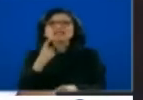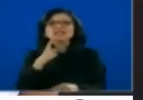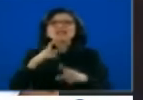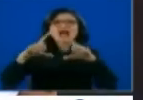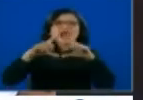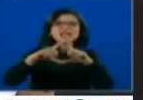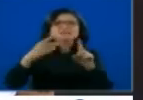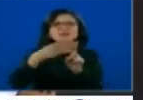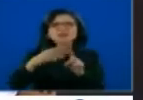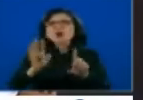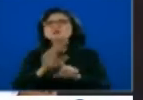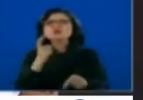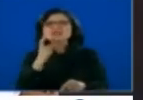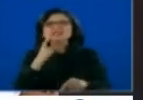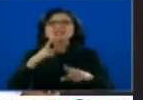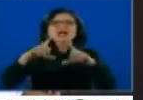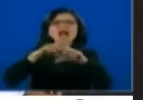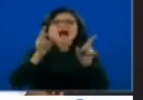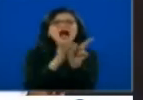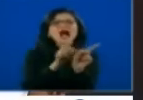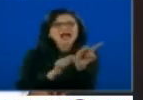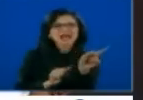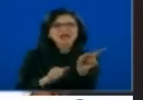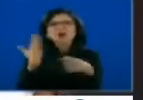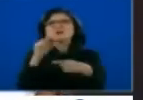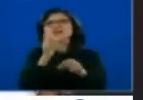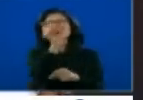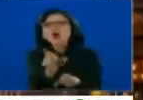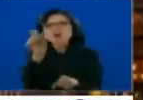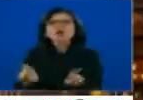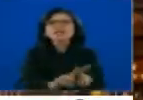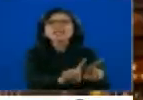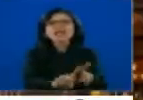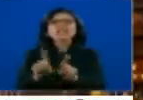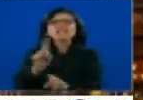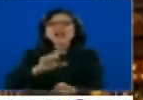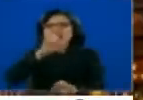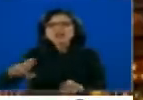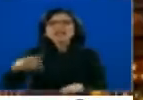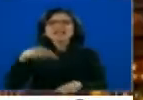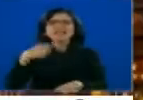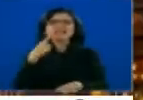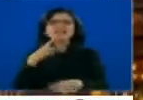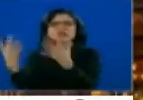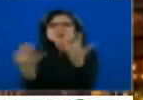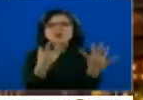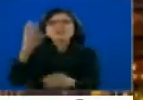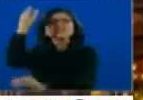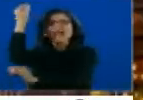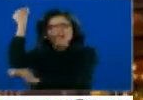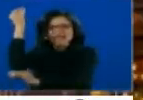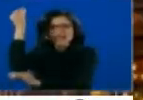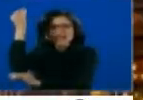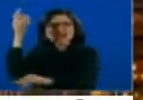sandi bukan tentang Agus bukan tentang Silvi bukan tentang pasuki tentang Jarot ini tentang Warga Jakarta Jadi bukan